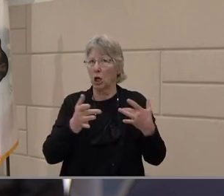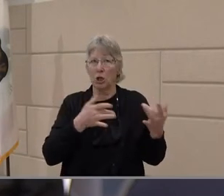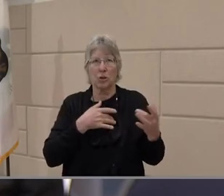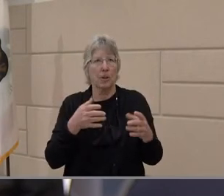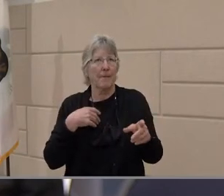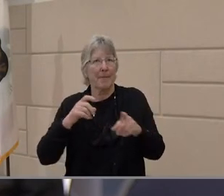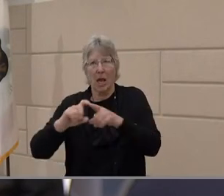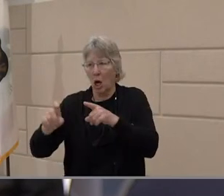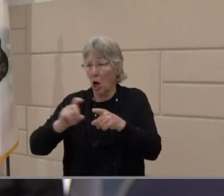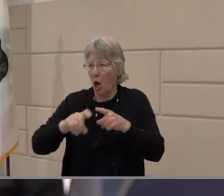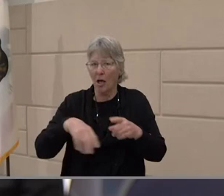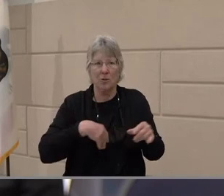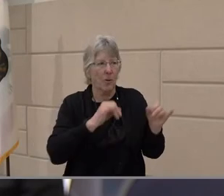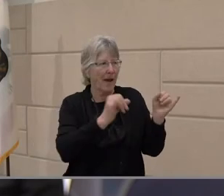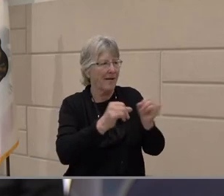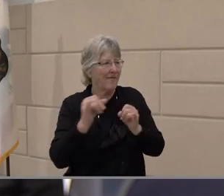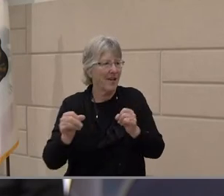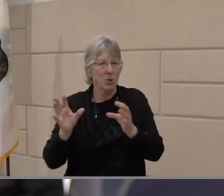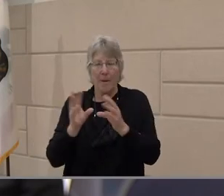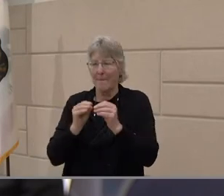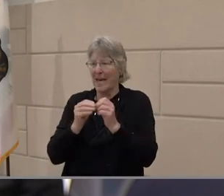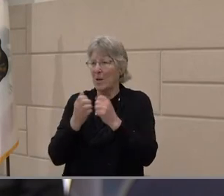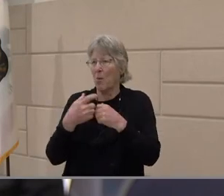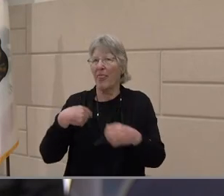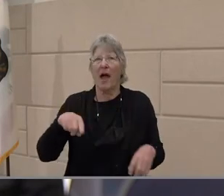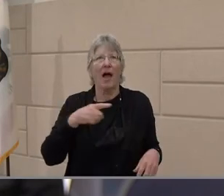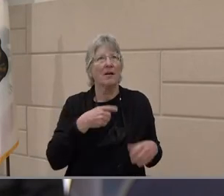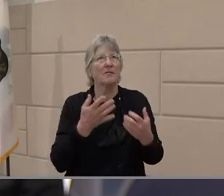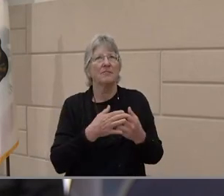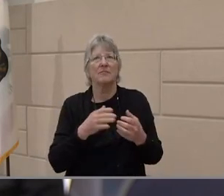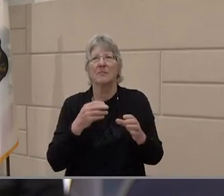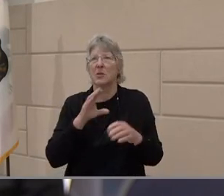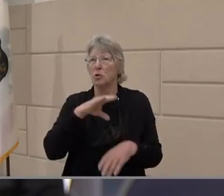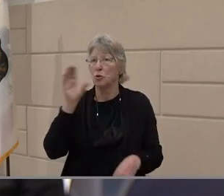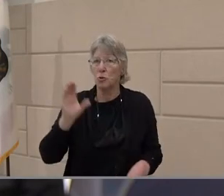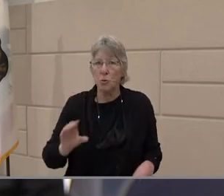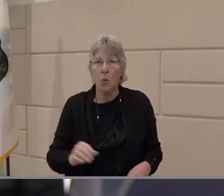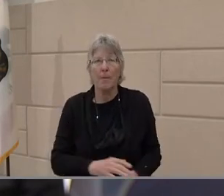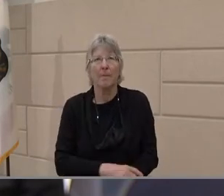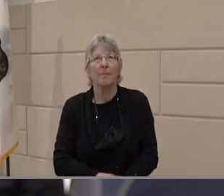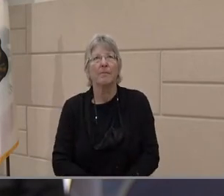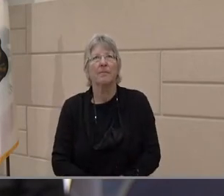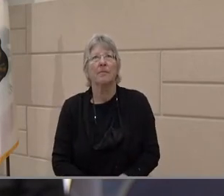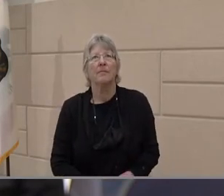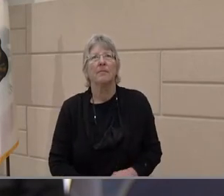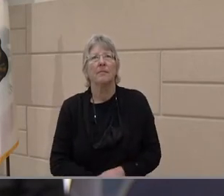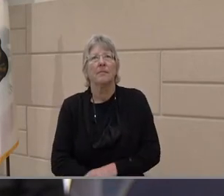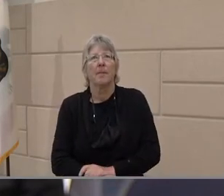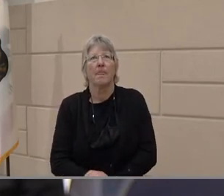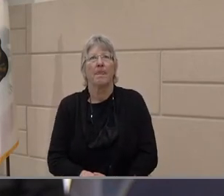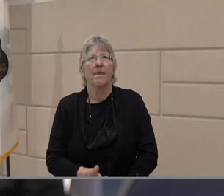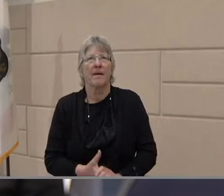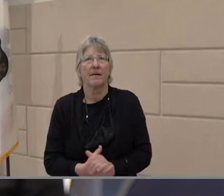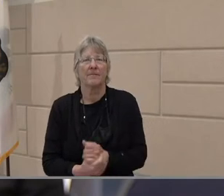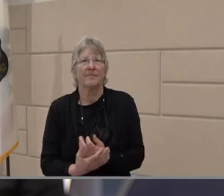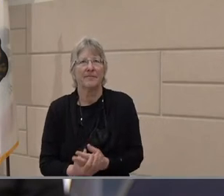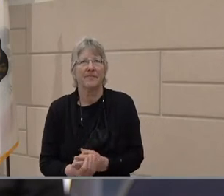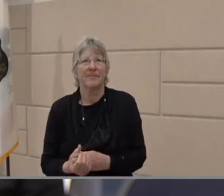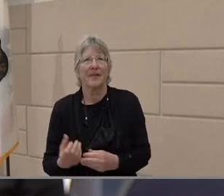ដូច្នេះអ្នកបានទូរស័ព្ទហើយនឹងបានជួបប្រជុំជាមួយយើងដោយផ្ទាល់